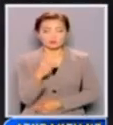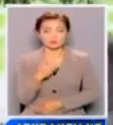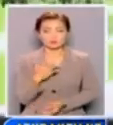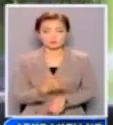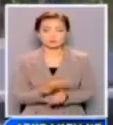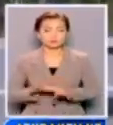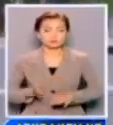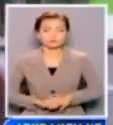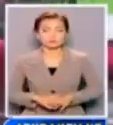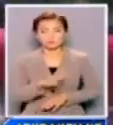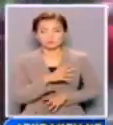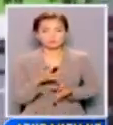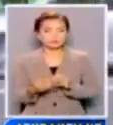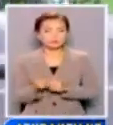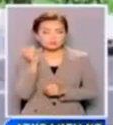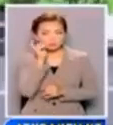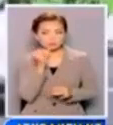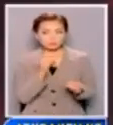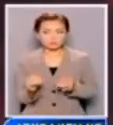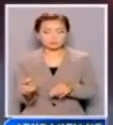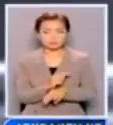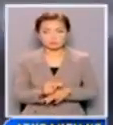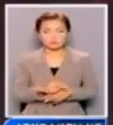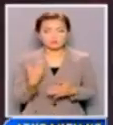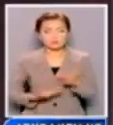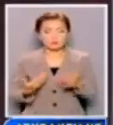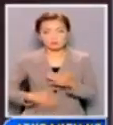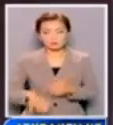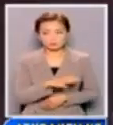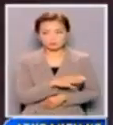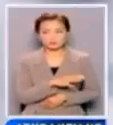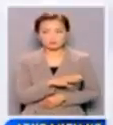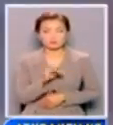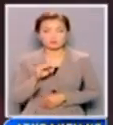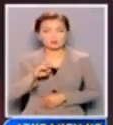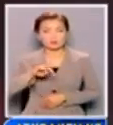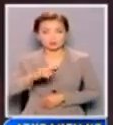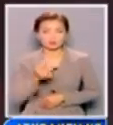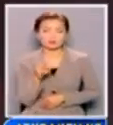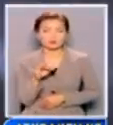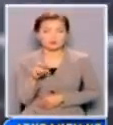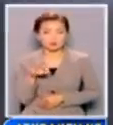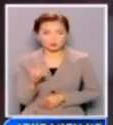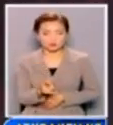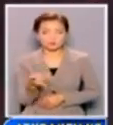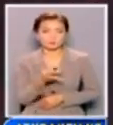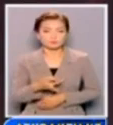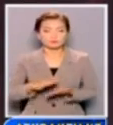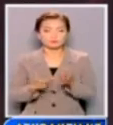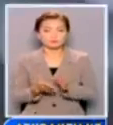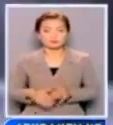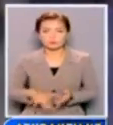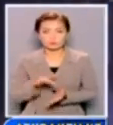было крайне тяжелым. По телефону неоднократно проводились консультации реаниматологом, пульмонологом Республиканского